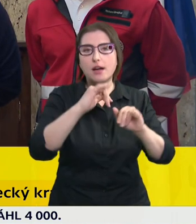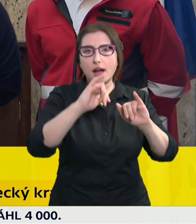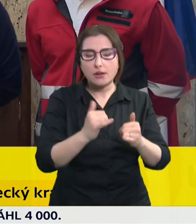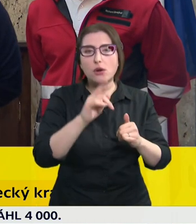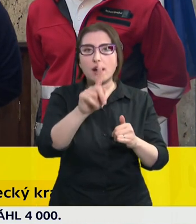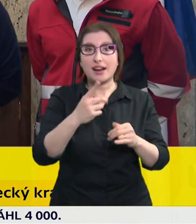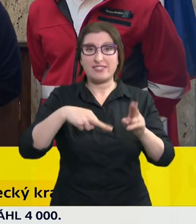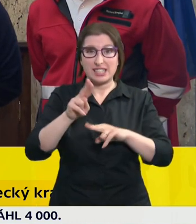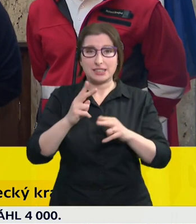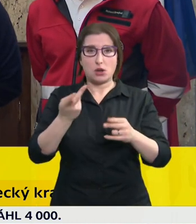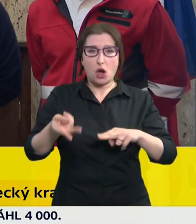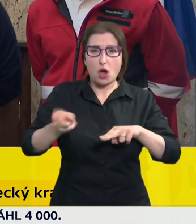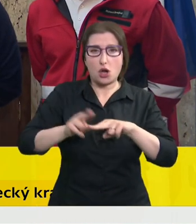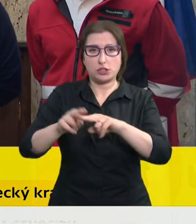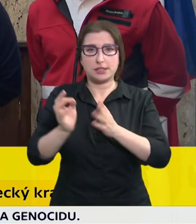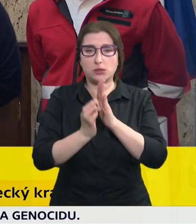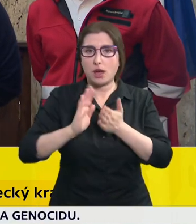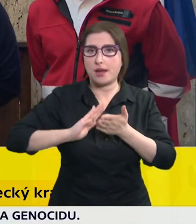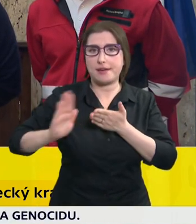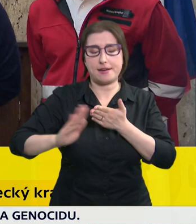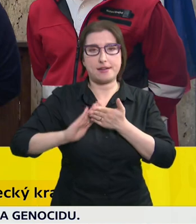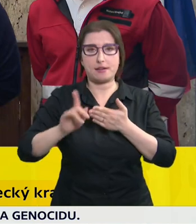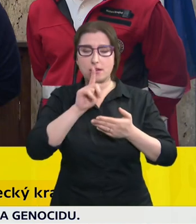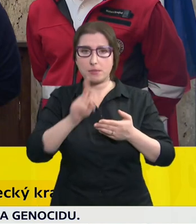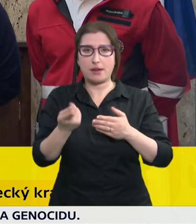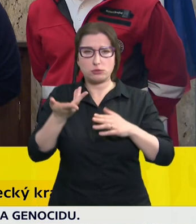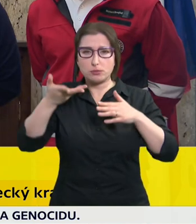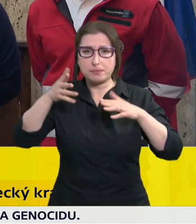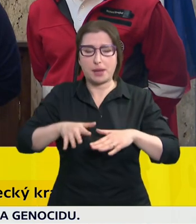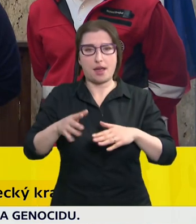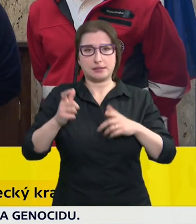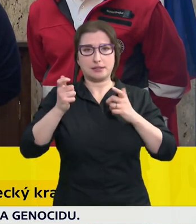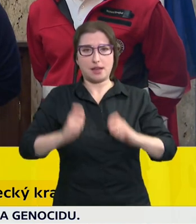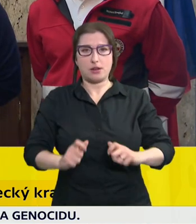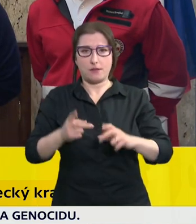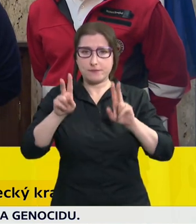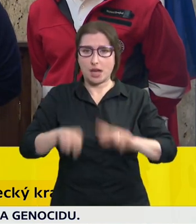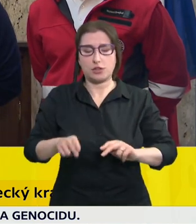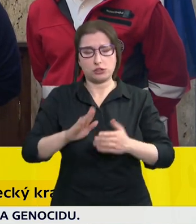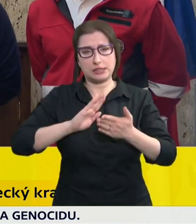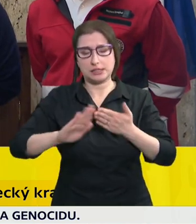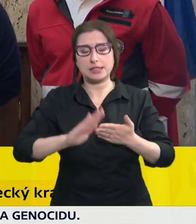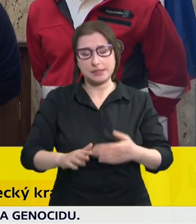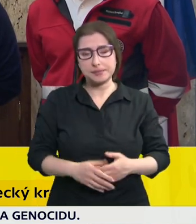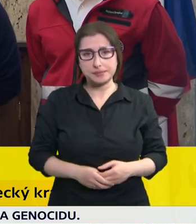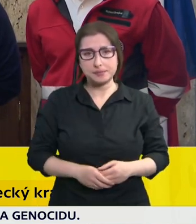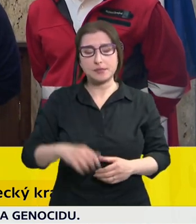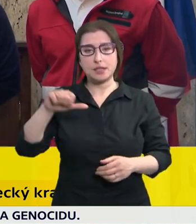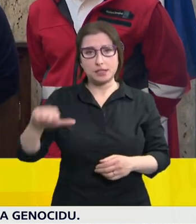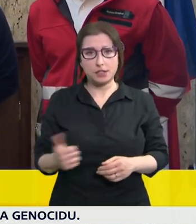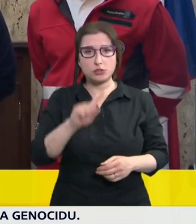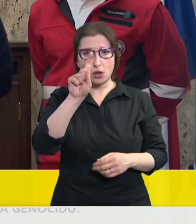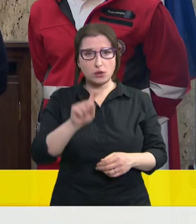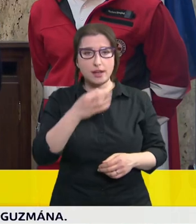dynamika zhoršení je v některých případech výrazně rychlejší, než byla v těch podzimních týdnech. Ještě se ptám na ty převozy pacientů